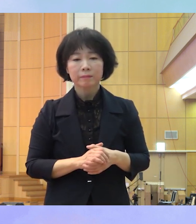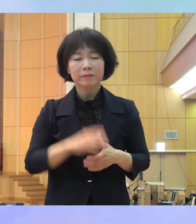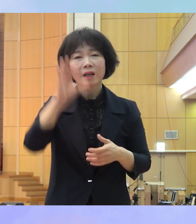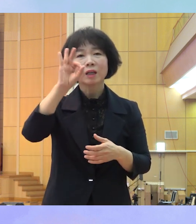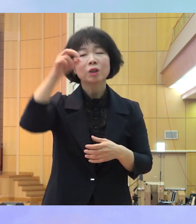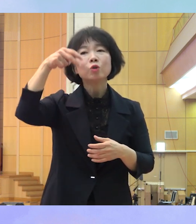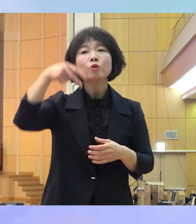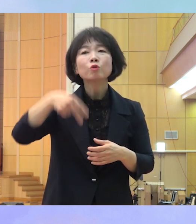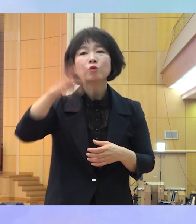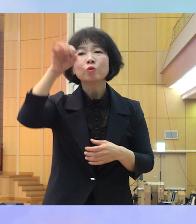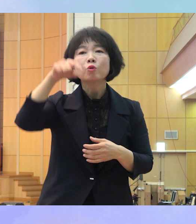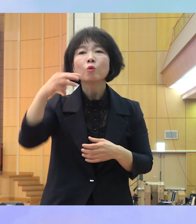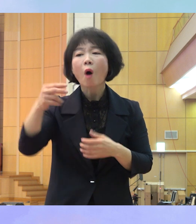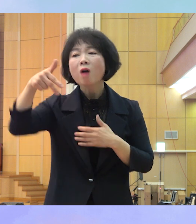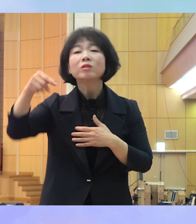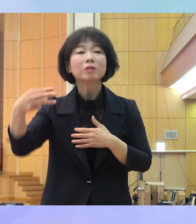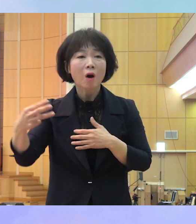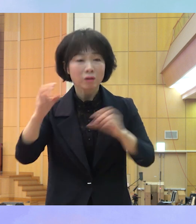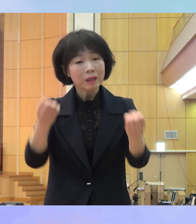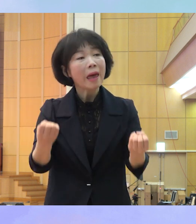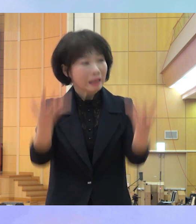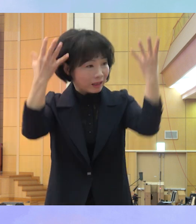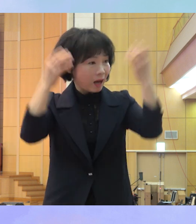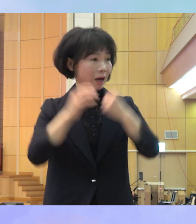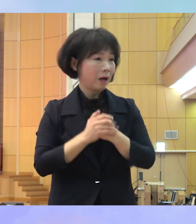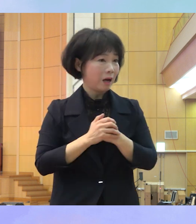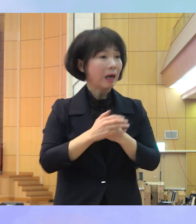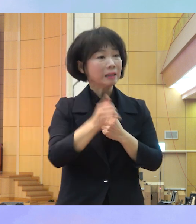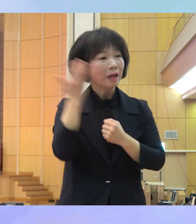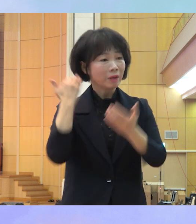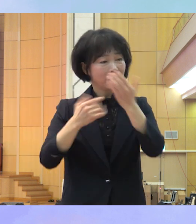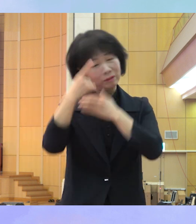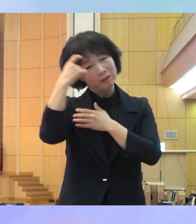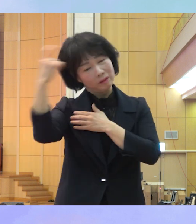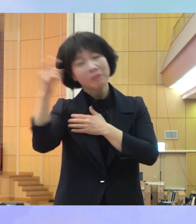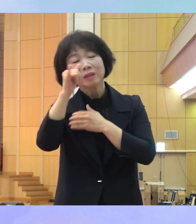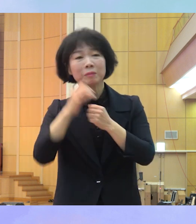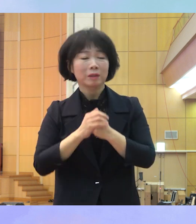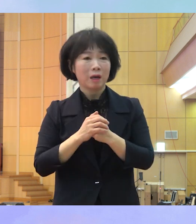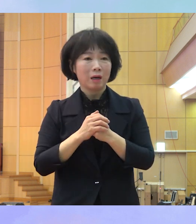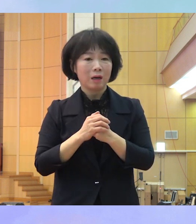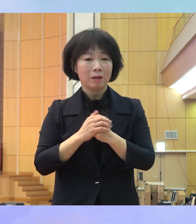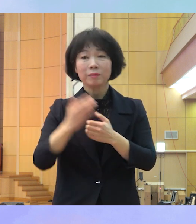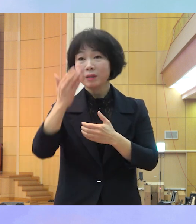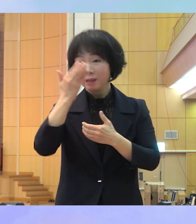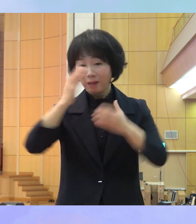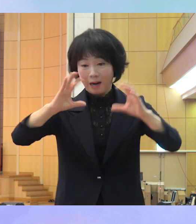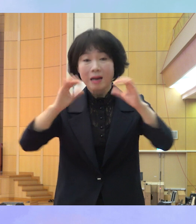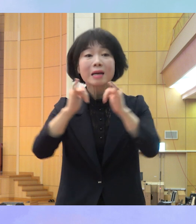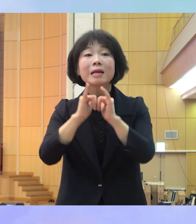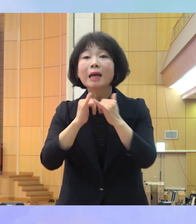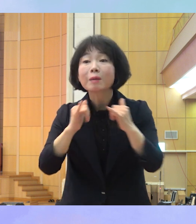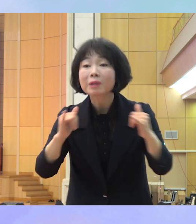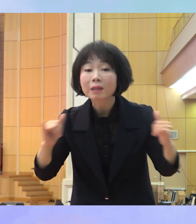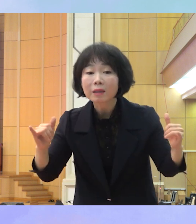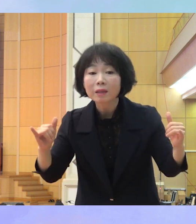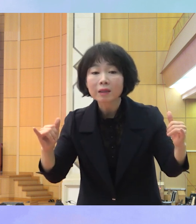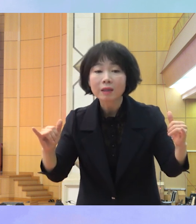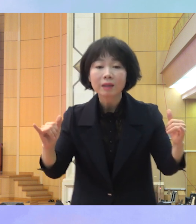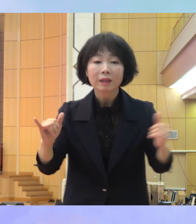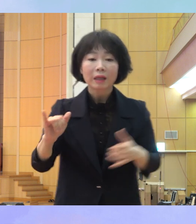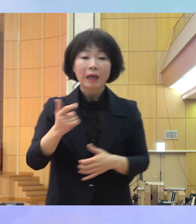다른 거 아니에요. 여러분이 이미 알다시피 이스라엘 백성들이